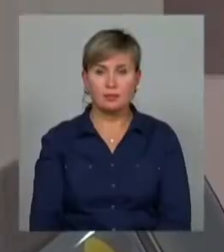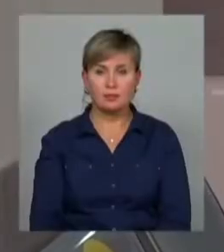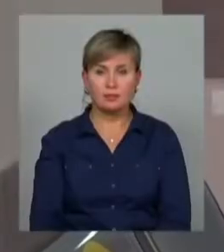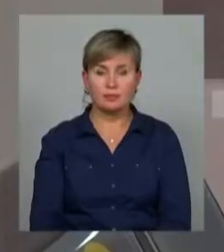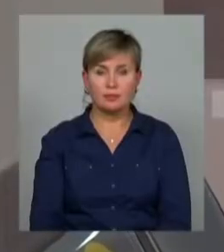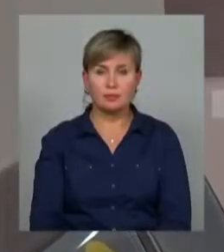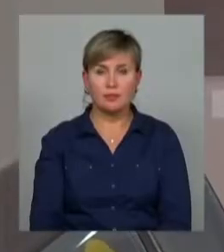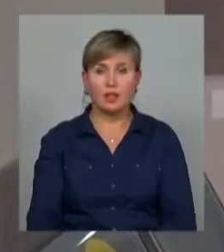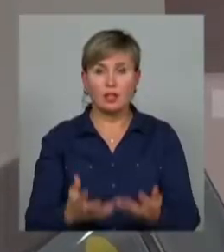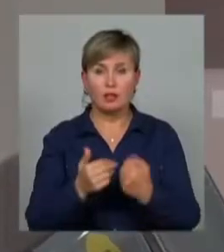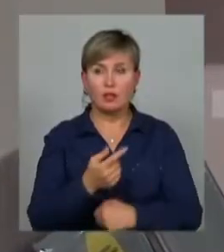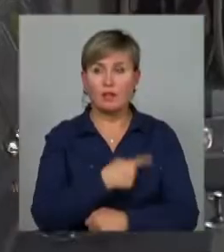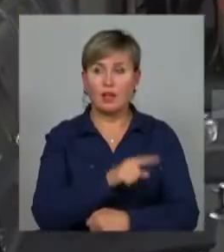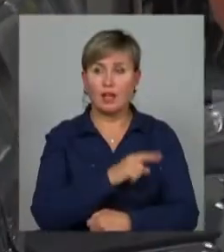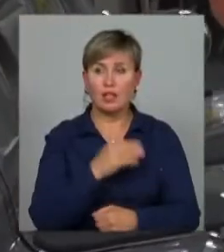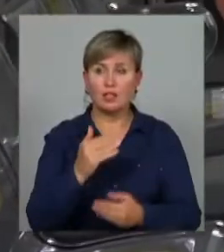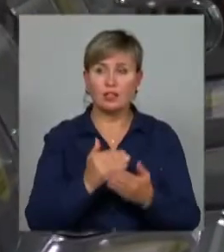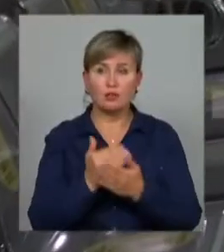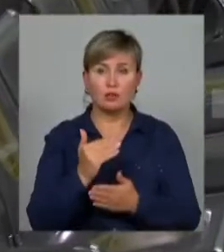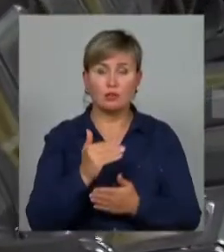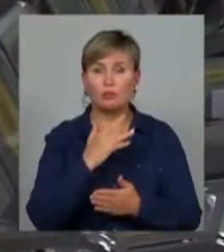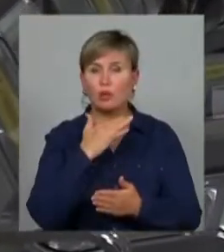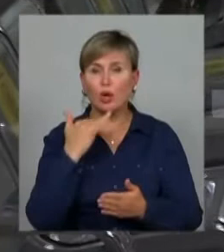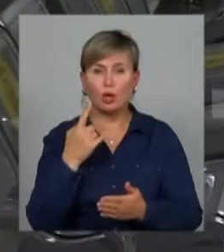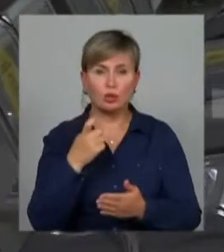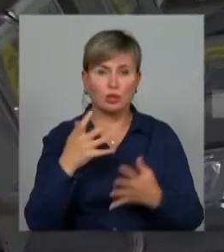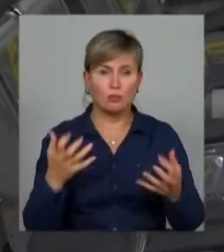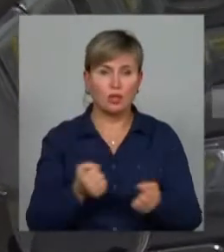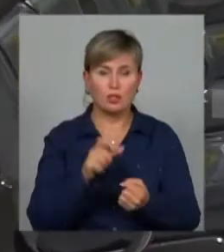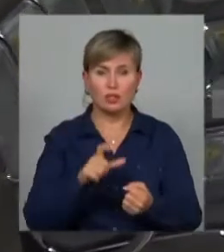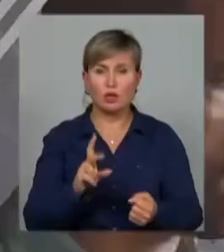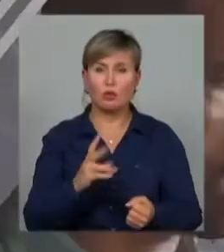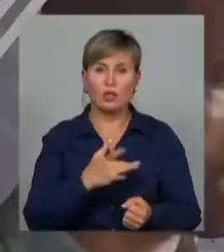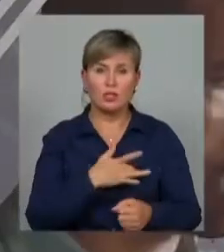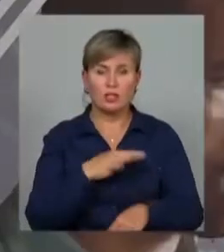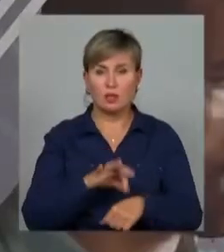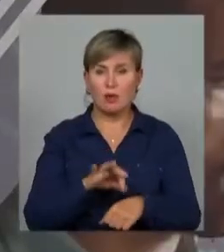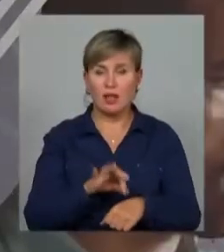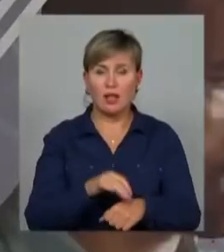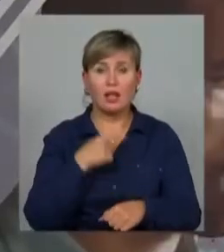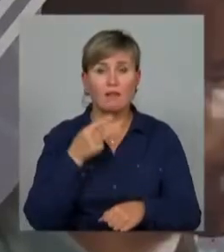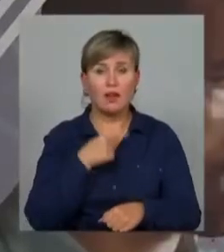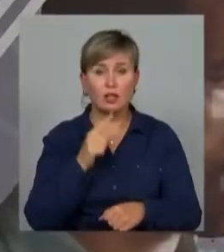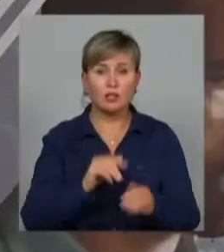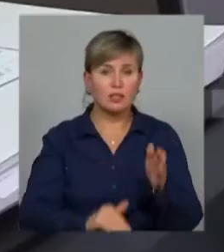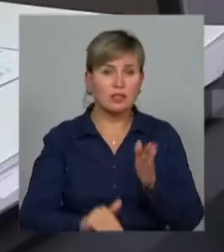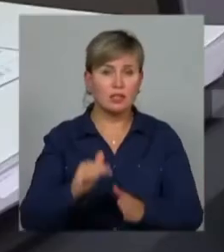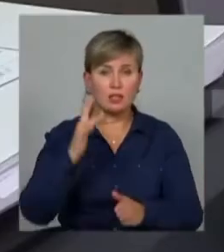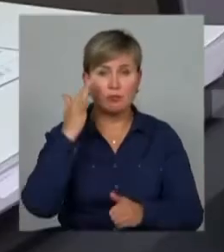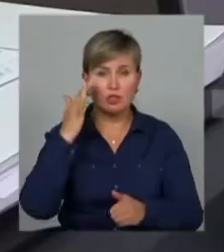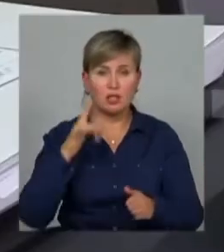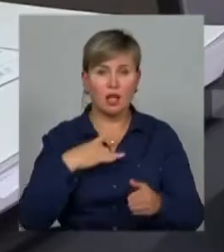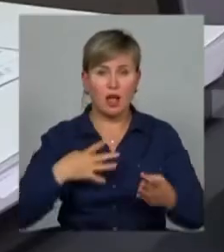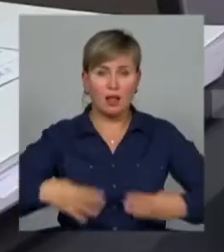На счету у врача Ганитуля Бергенова сотни спасенных жизней казахстанцев с сердечно-сосудистыми заболеваниями. Он говорит, что с детства мечтал носить белый